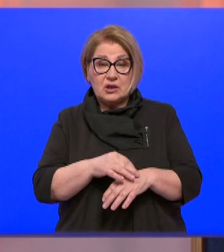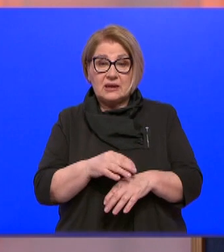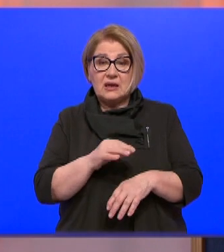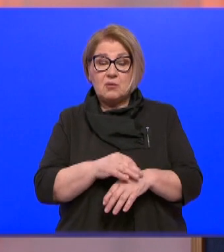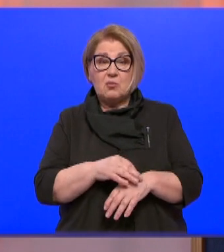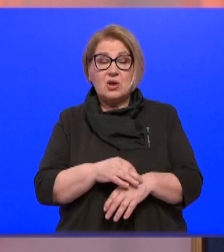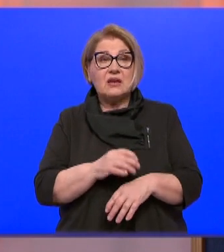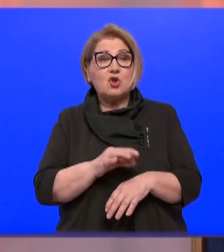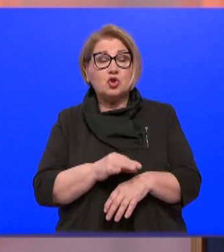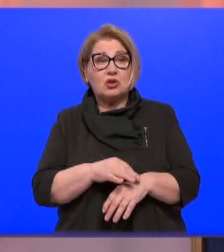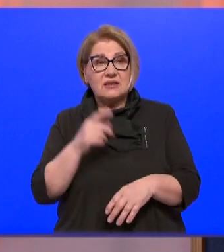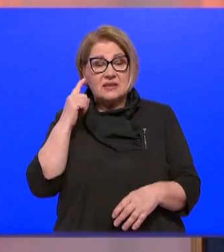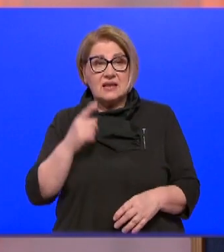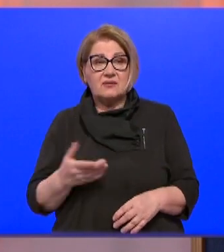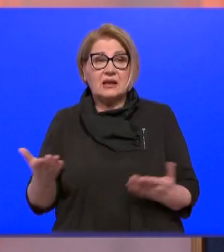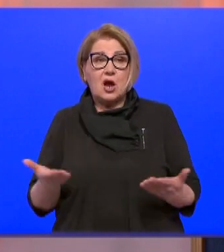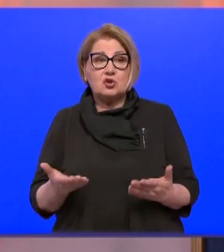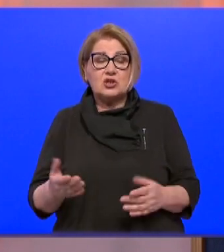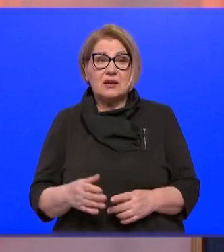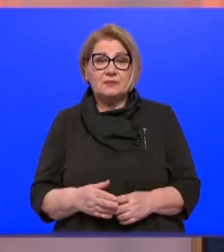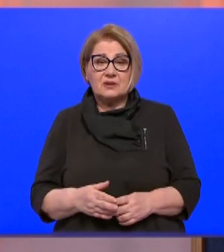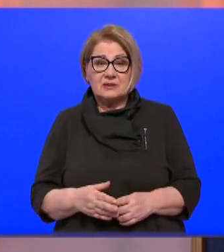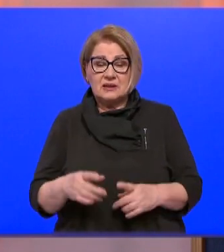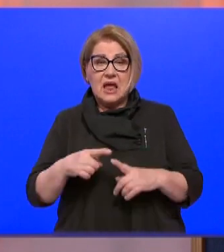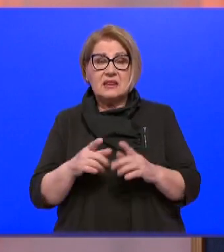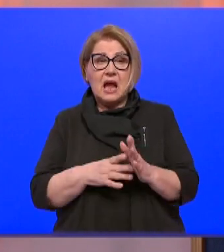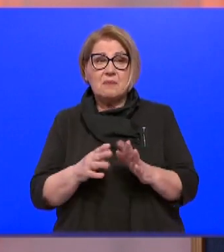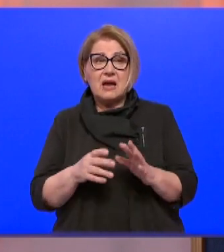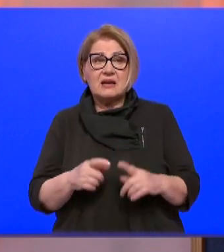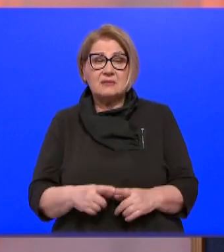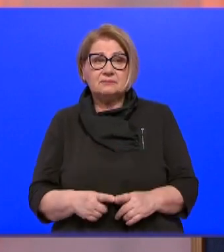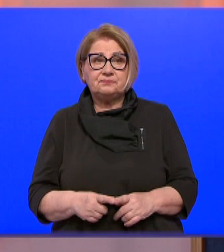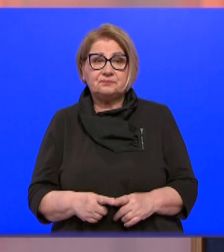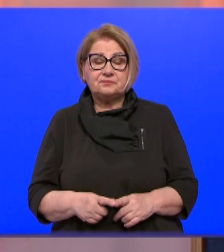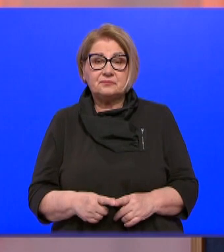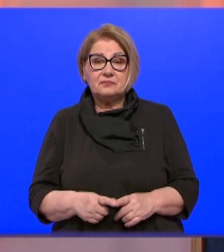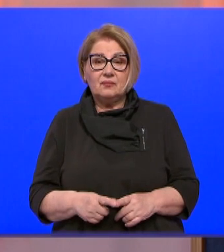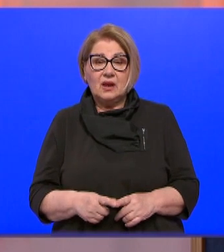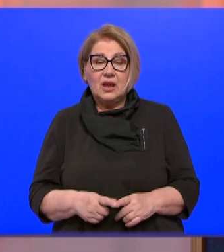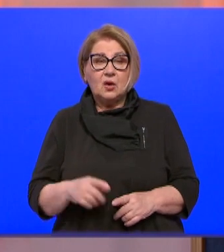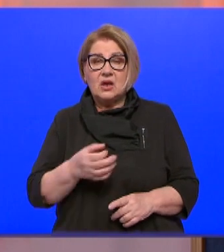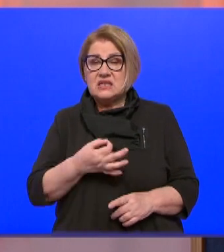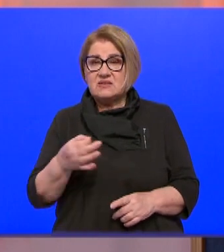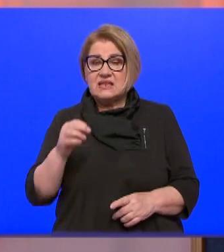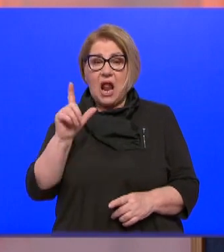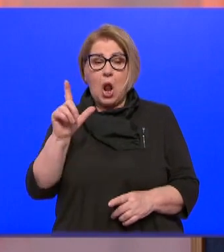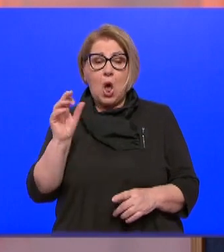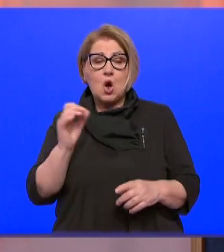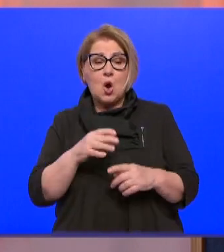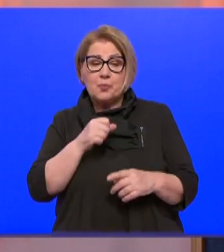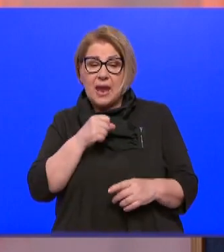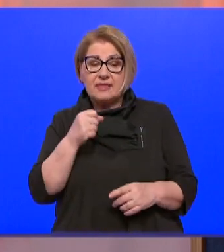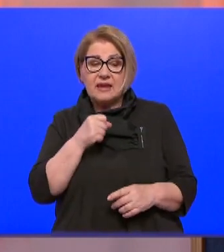puno doktorica znanosti, poput naše gospođe Tamare, koja je vrsna logopedinja i to znaju